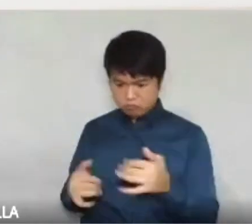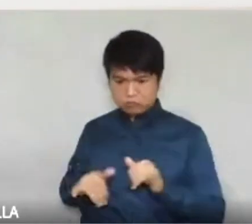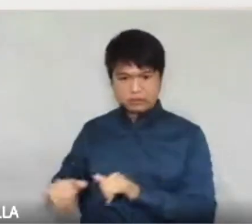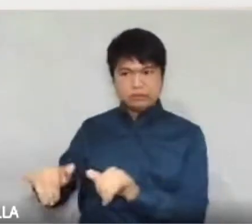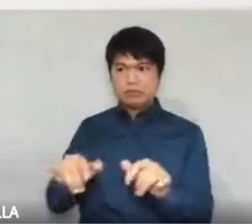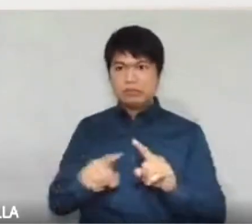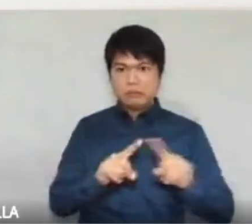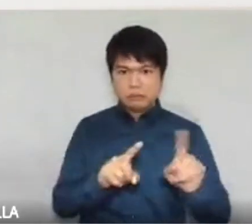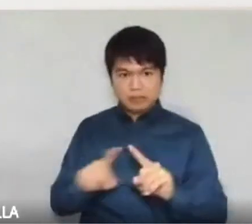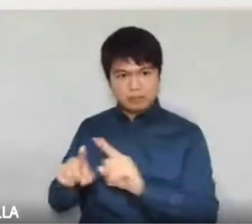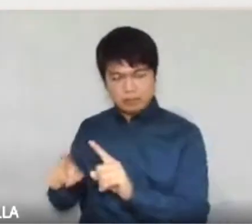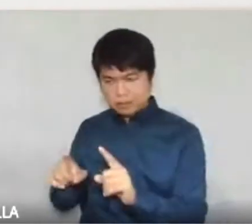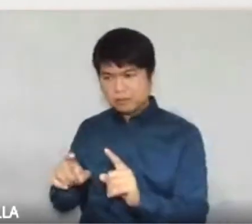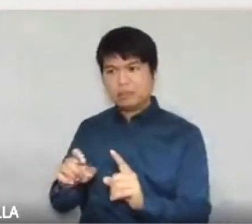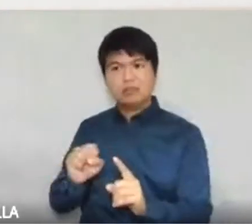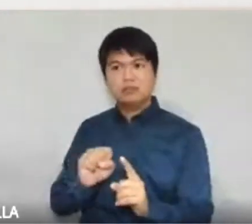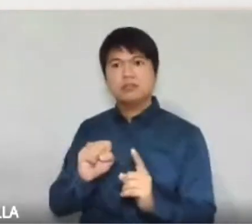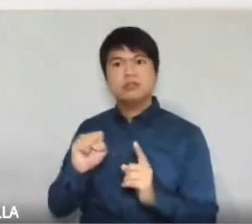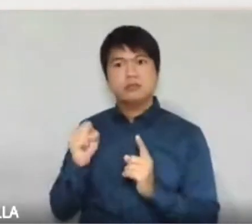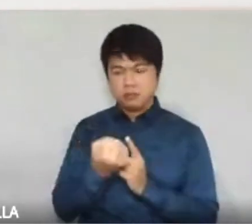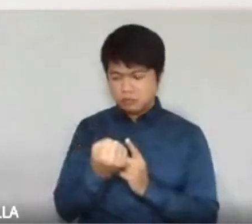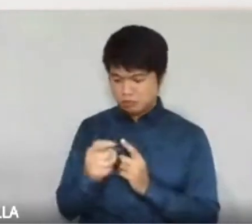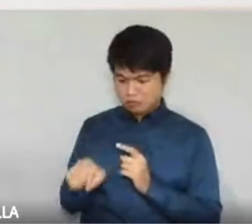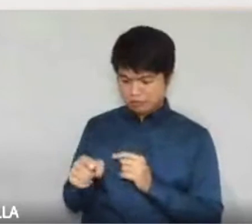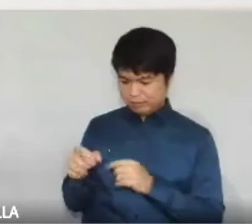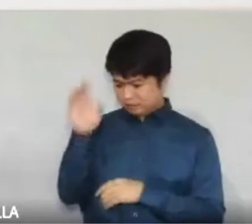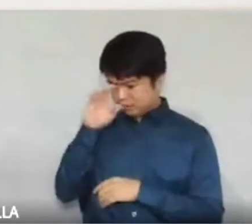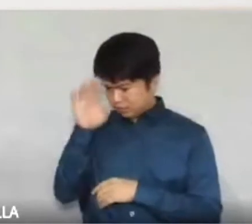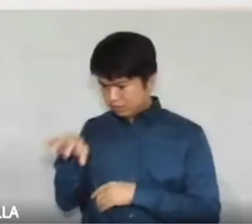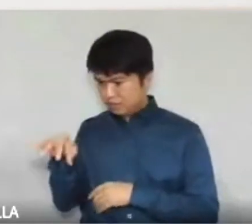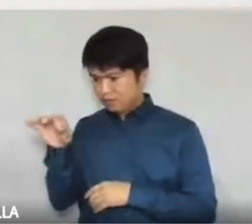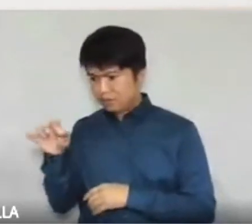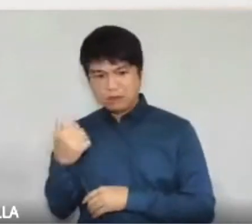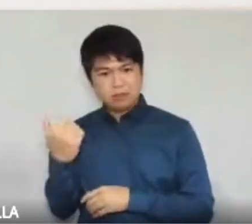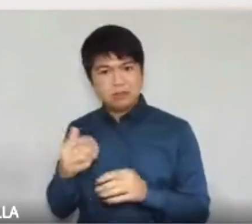sitwasyon. Kaya pwedeng humanap ng ibang standard,